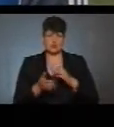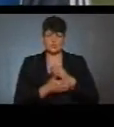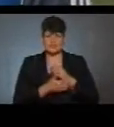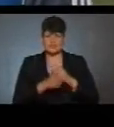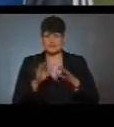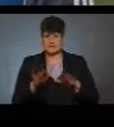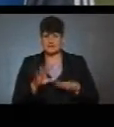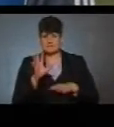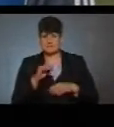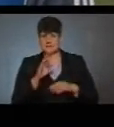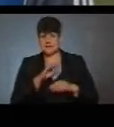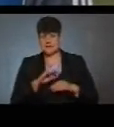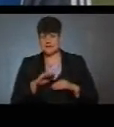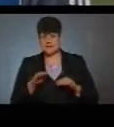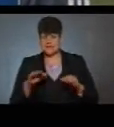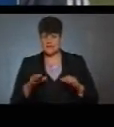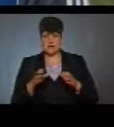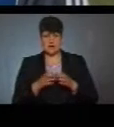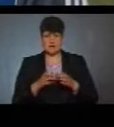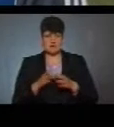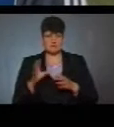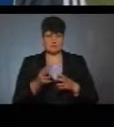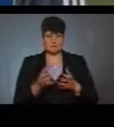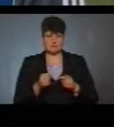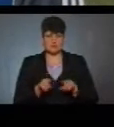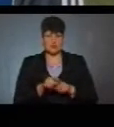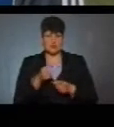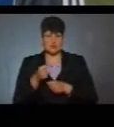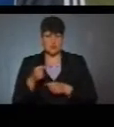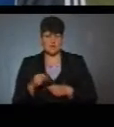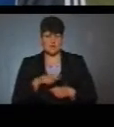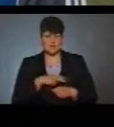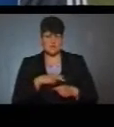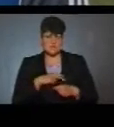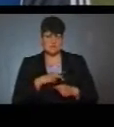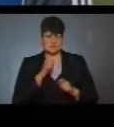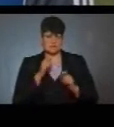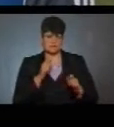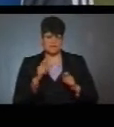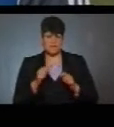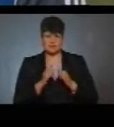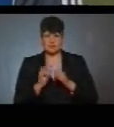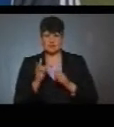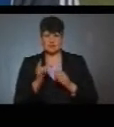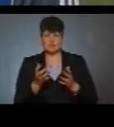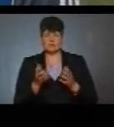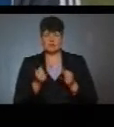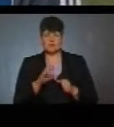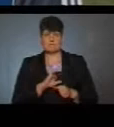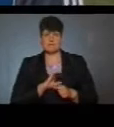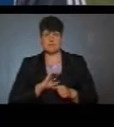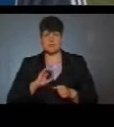всі команди отримають однакові кубки, призи і нагороди, і кожна дитина отримає